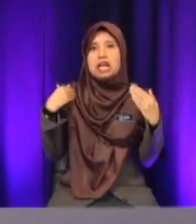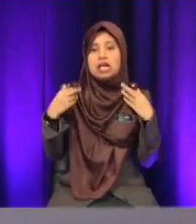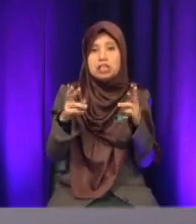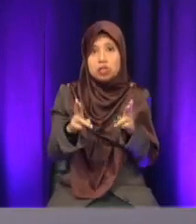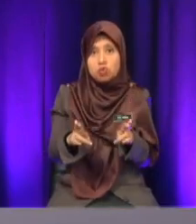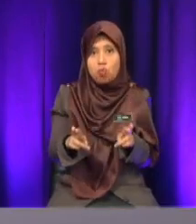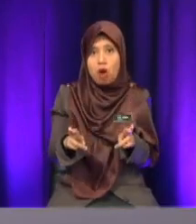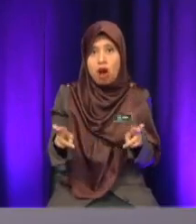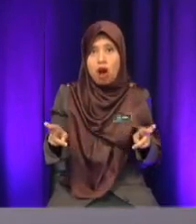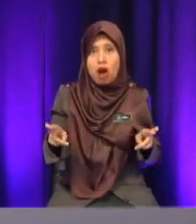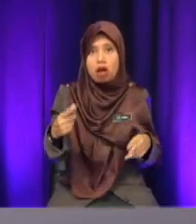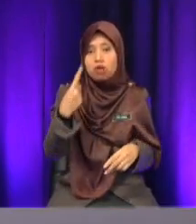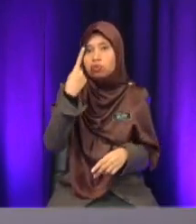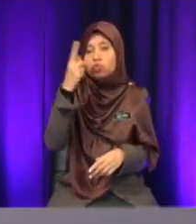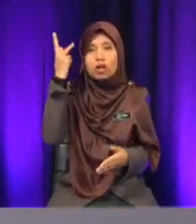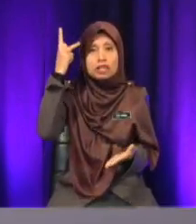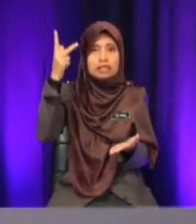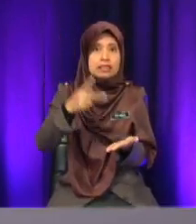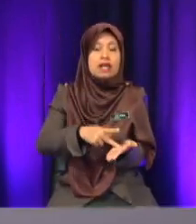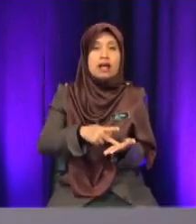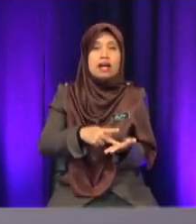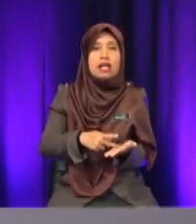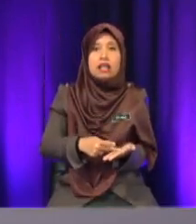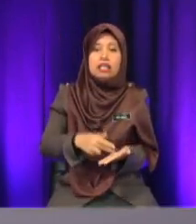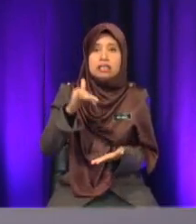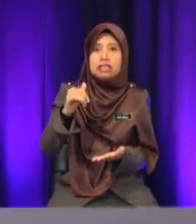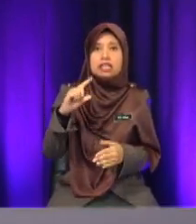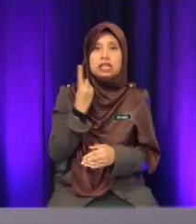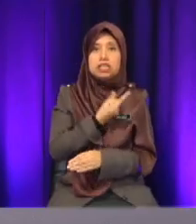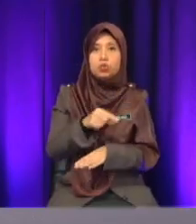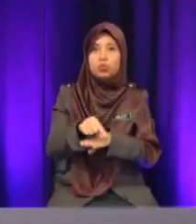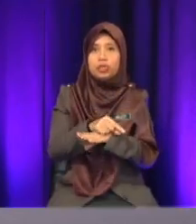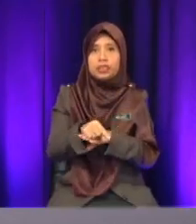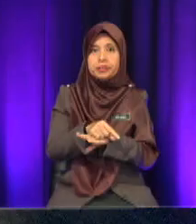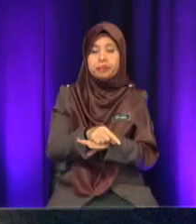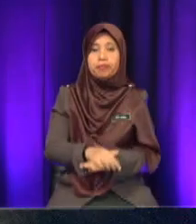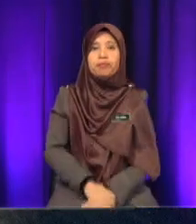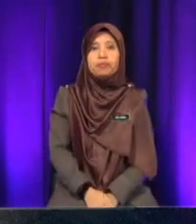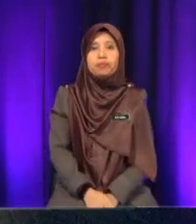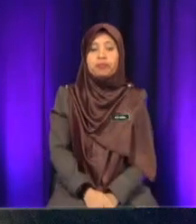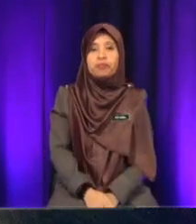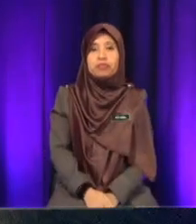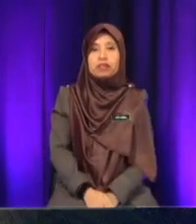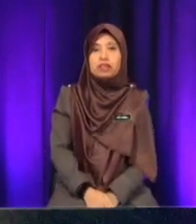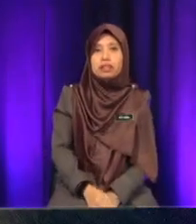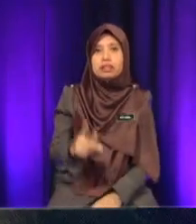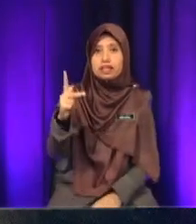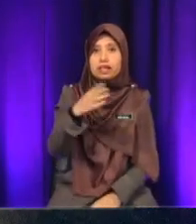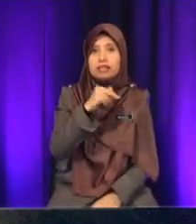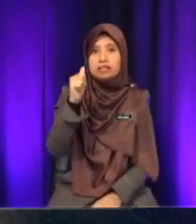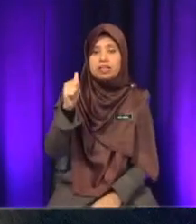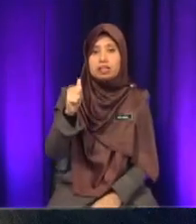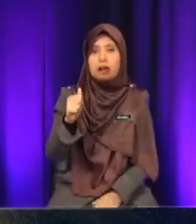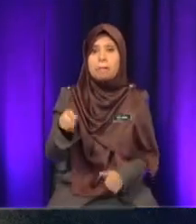dan mudah untuk kenal pasti huruf-huruf yang kita gunakan saya pun terlalu percaya